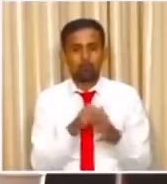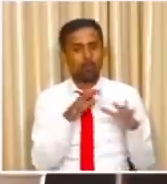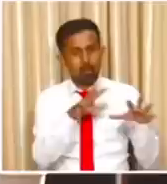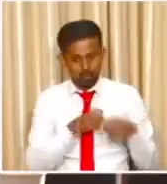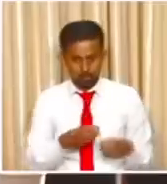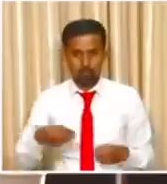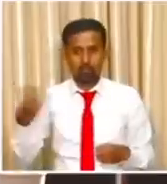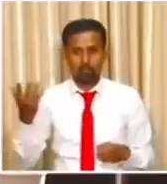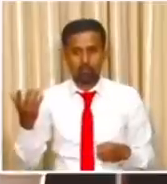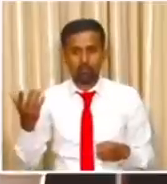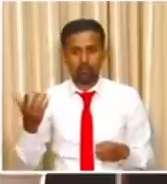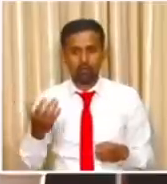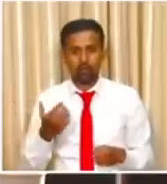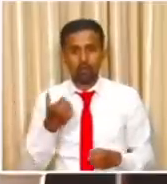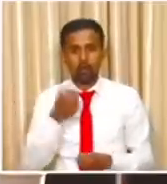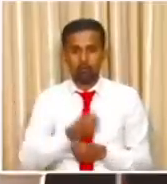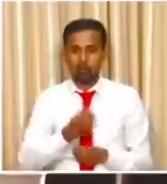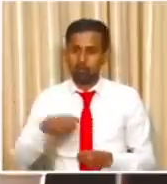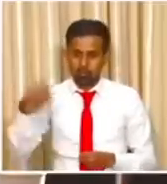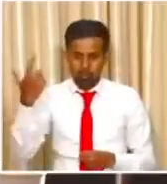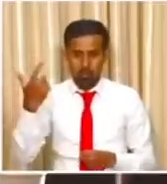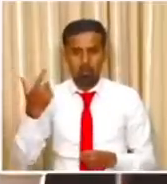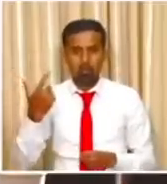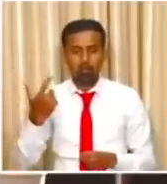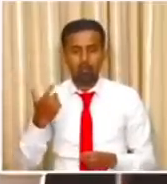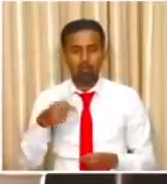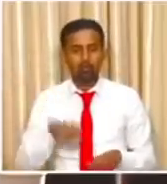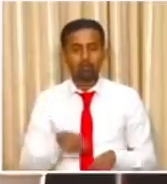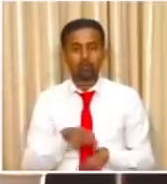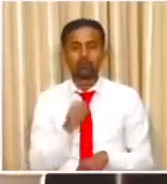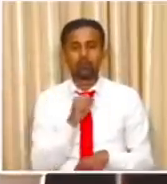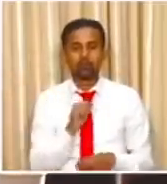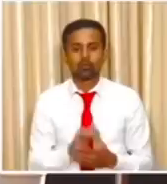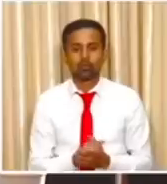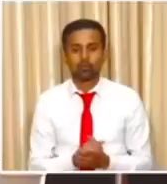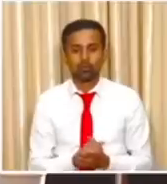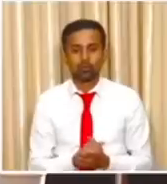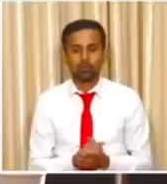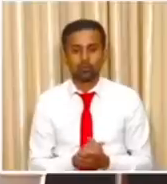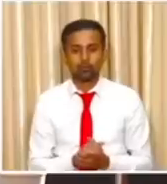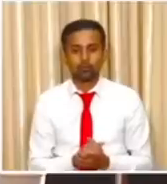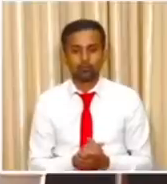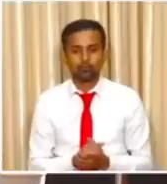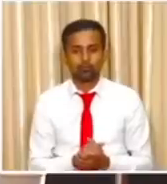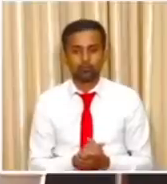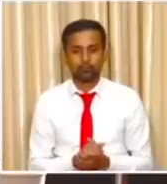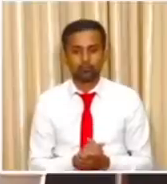එකද? බැංකුවට වෙන්දේසි වෙන්න ආරින එකද? දැන් මොකද සිදු වී තිබෙන්නේ? ඒ ඒ ඒ ඒ සම්